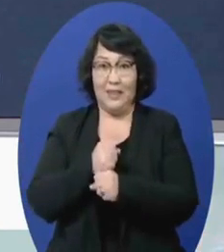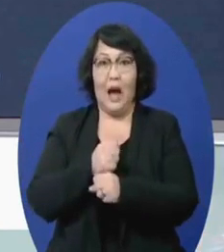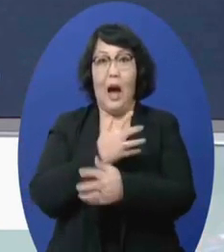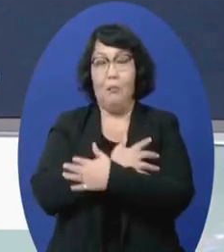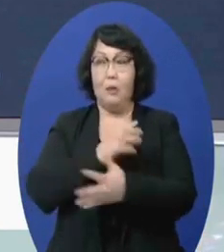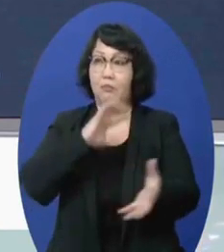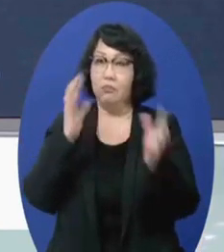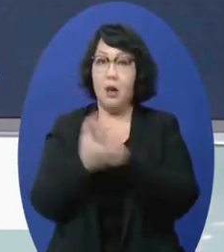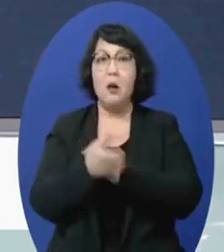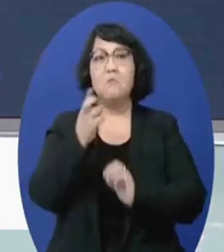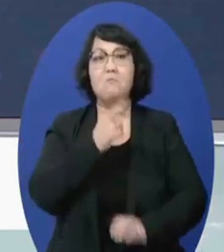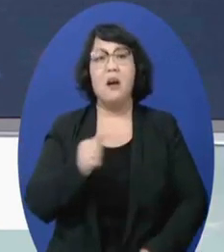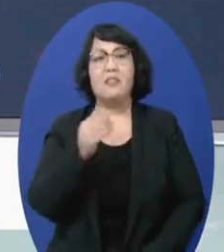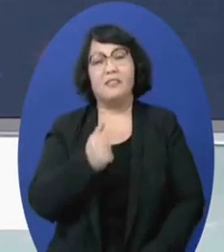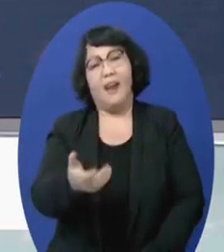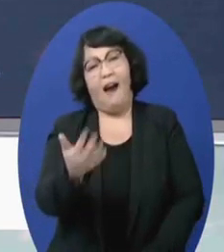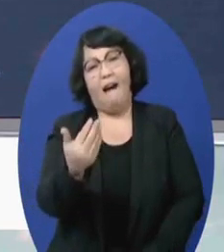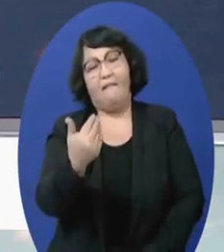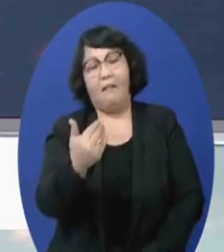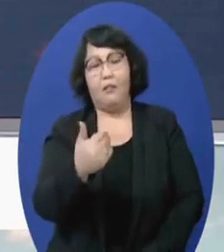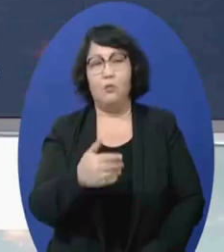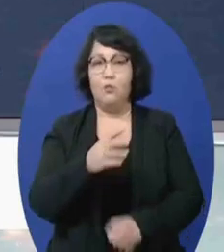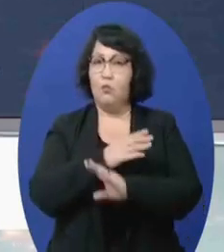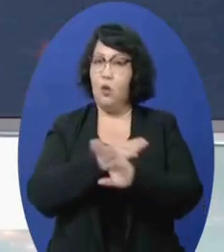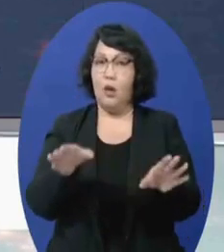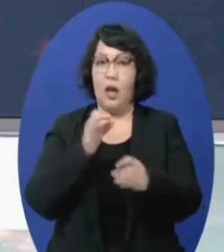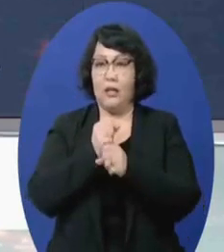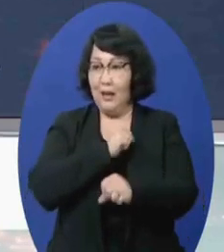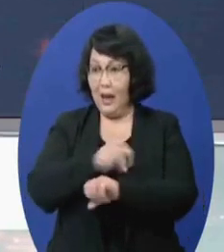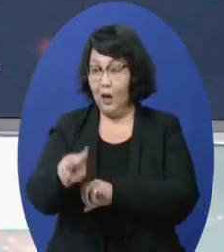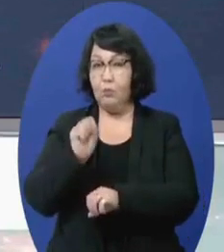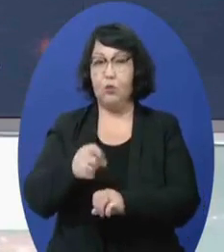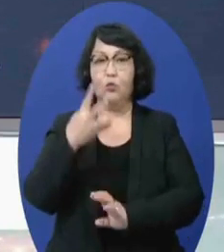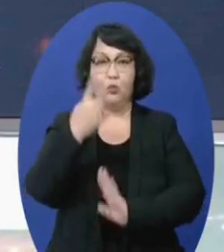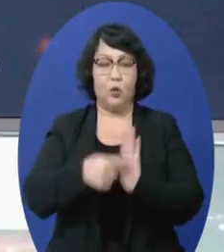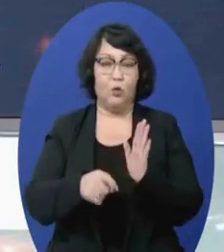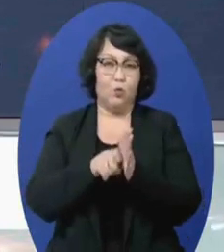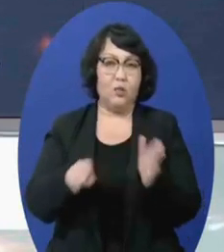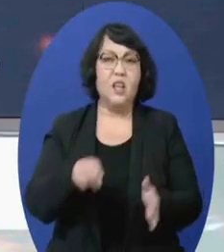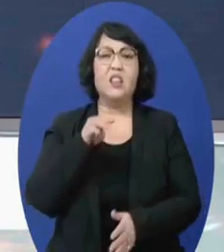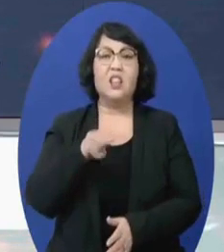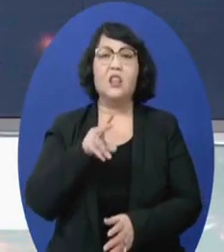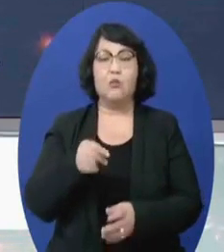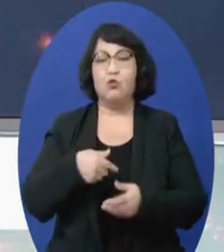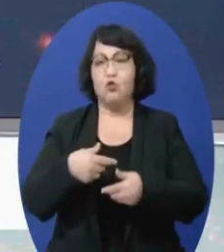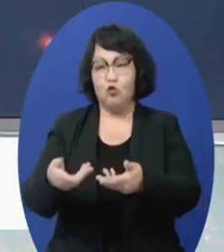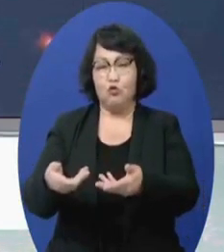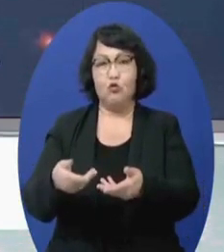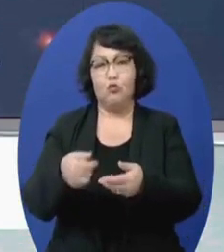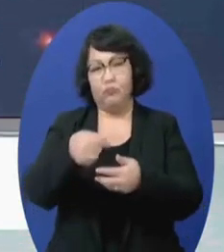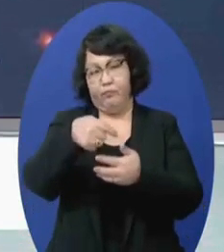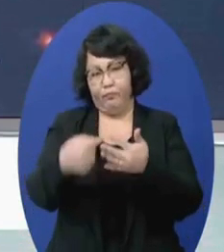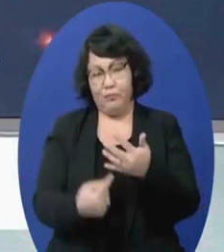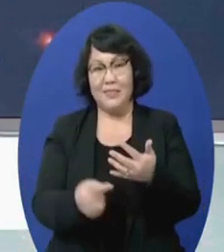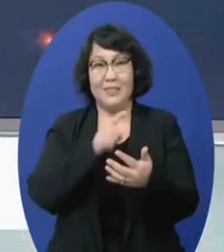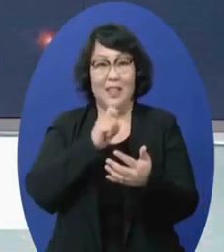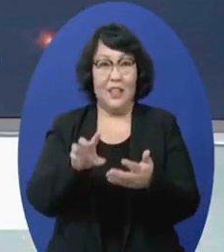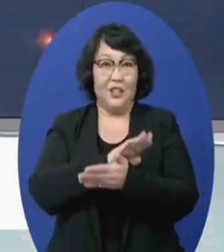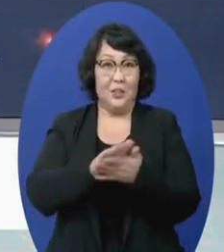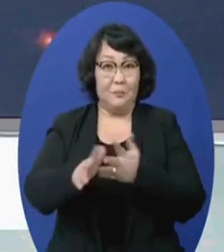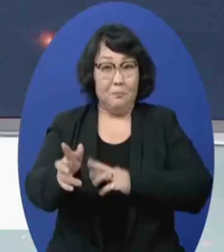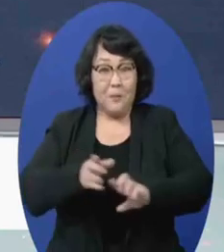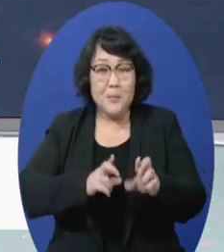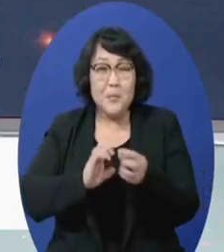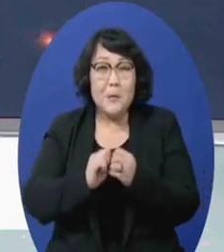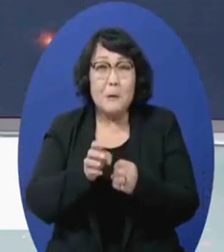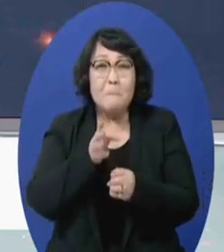ажилтнаас барьцаа хөрөнгө авахыг хориглох, ажлаа салах үед 4 сарын тэтгэмж олох нь гэх зэрэг нэлээд хідэн залт байна. Энэ нь шинээр бизнесээ эхэлж хөл